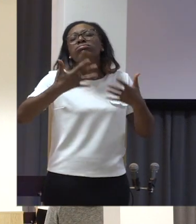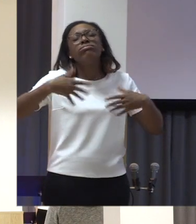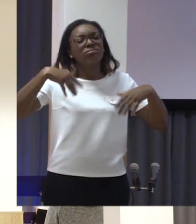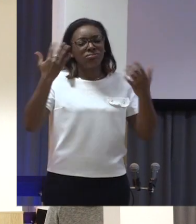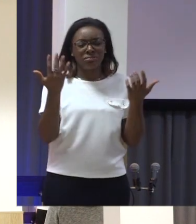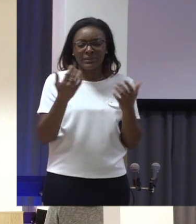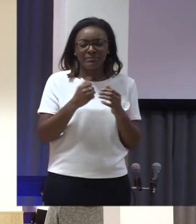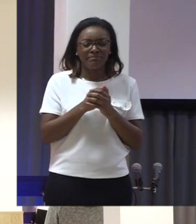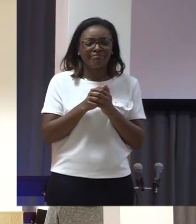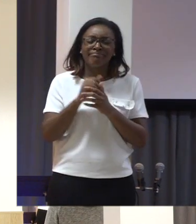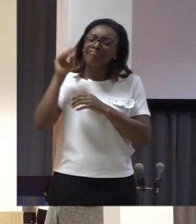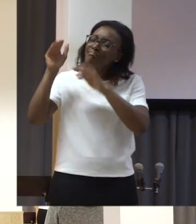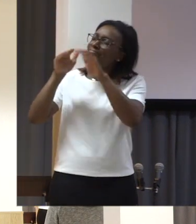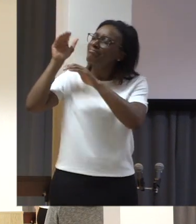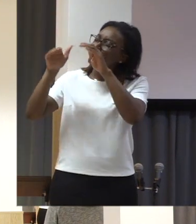nous t'implorons, Seigneur.